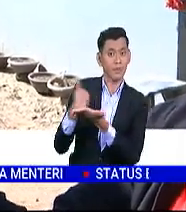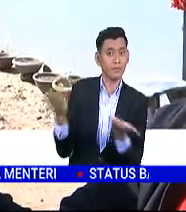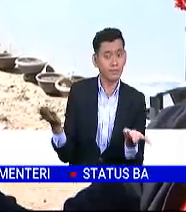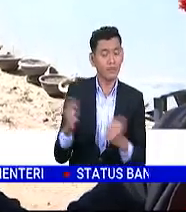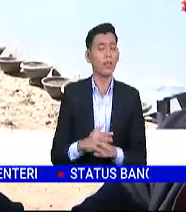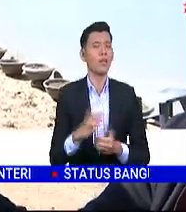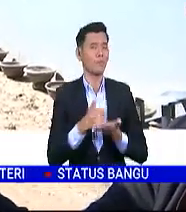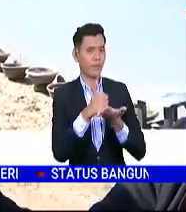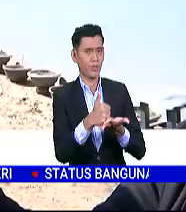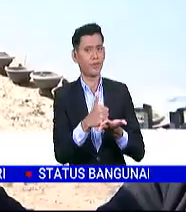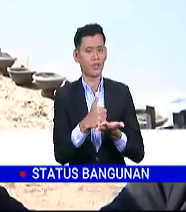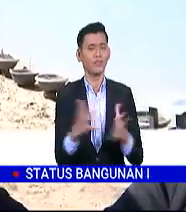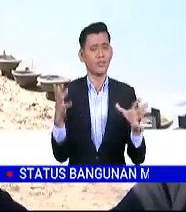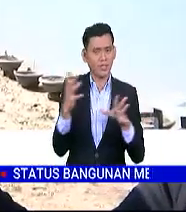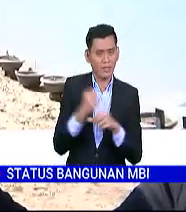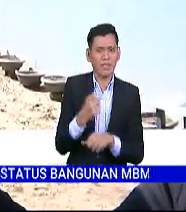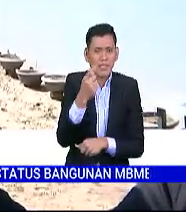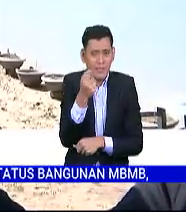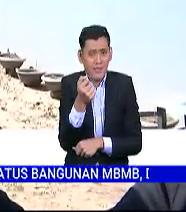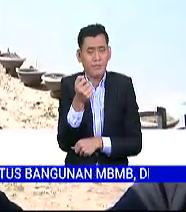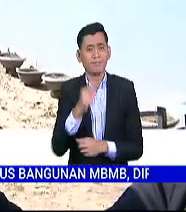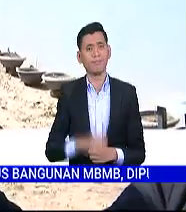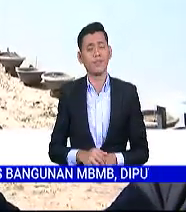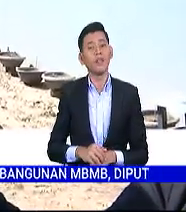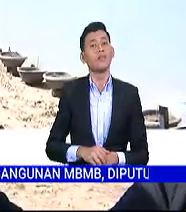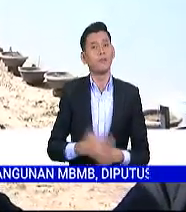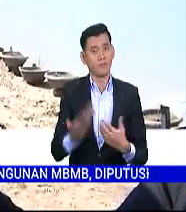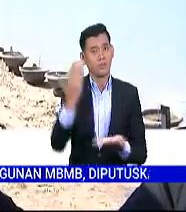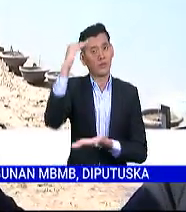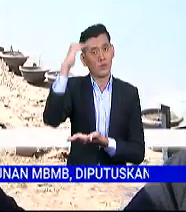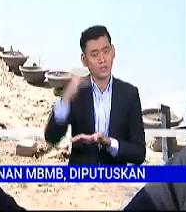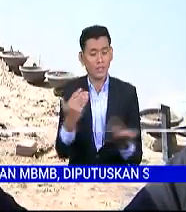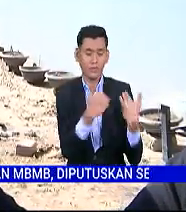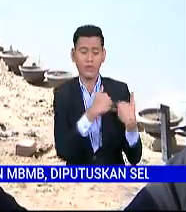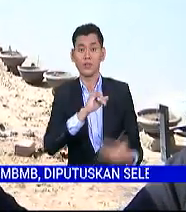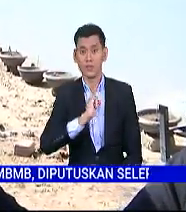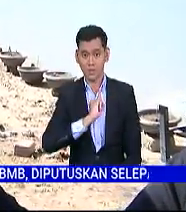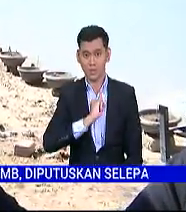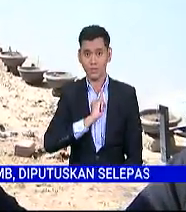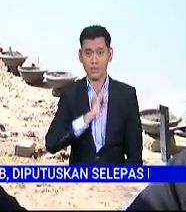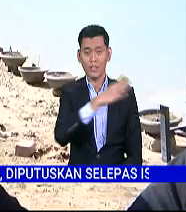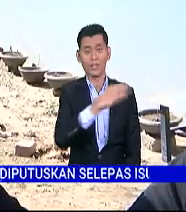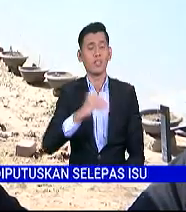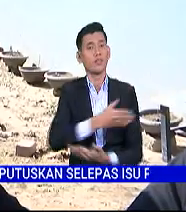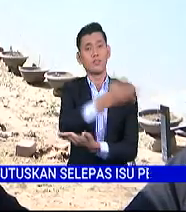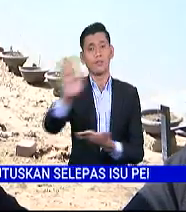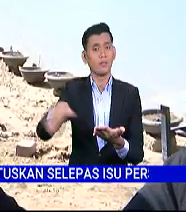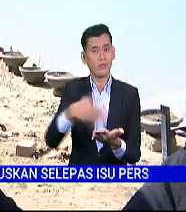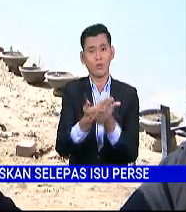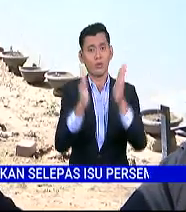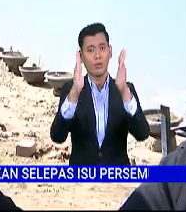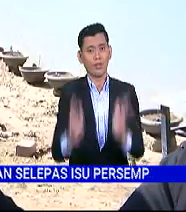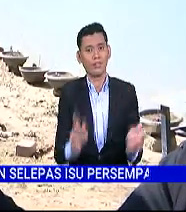Dengan bantuan ni dapatlah sebanyak sedikit meringankan beban saya dan semua kampung